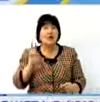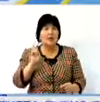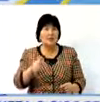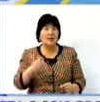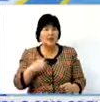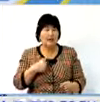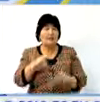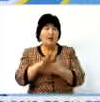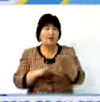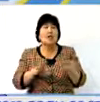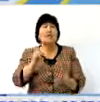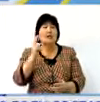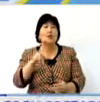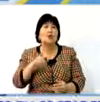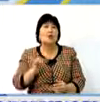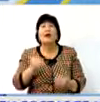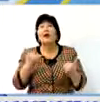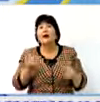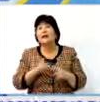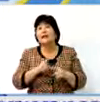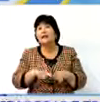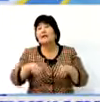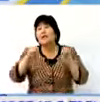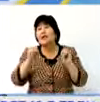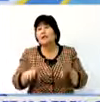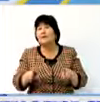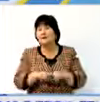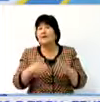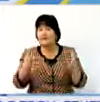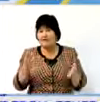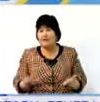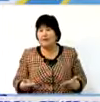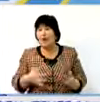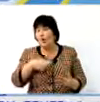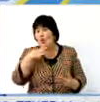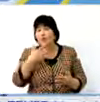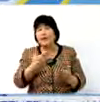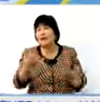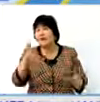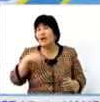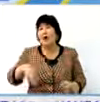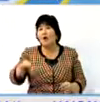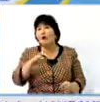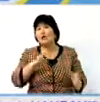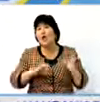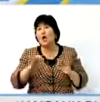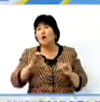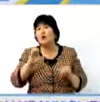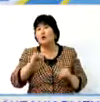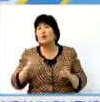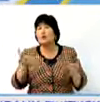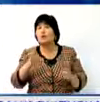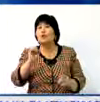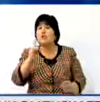нам с резюме социолога. Хотя сейчас эти специалисты востребованы. В любой сфере государственного института нужны